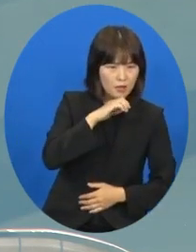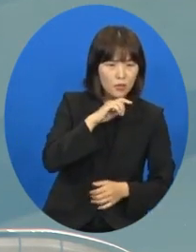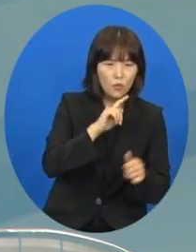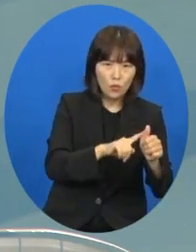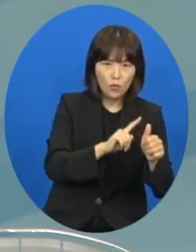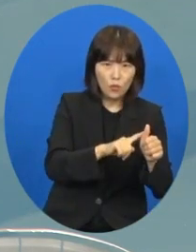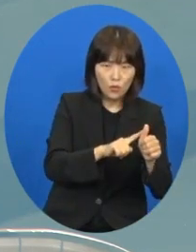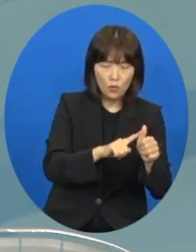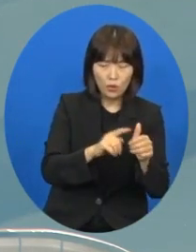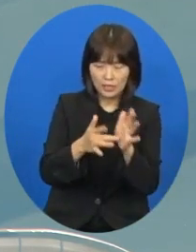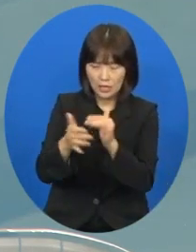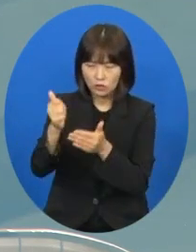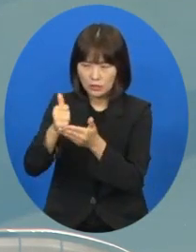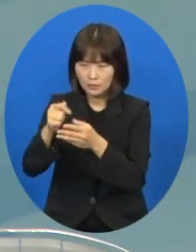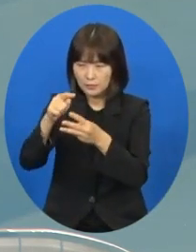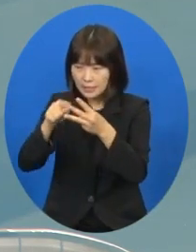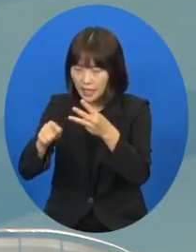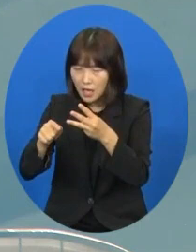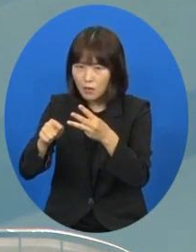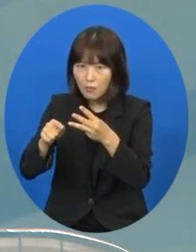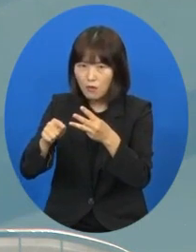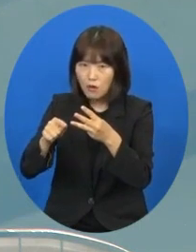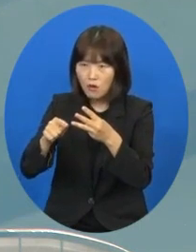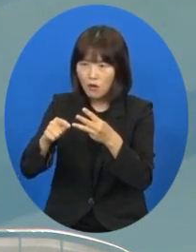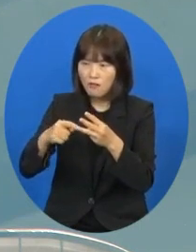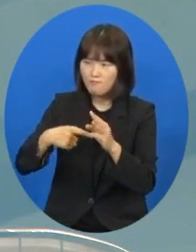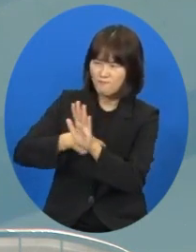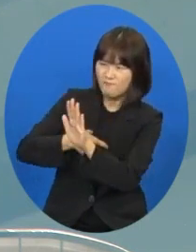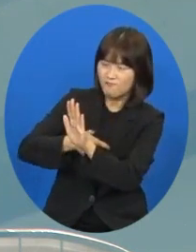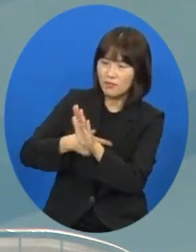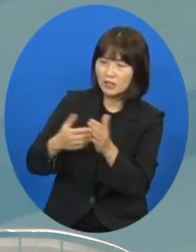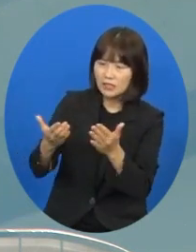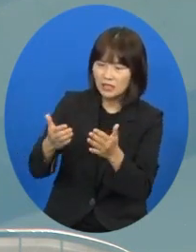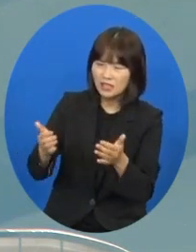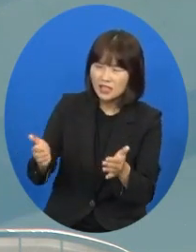있어서 예수님을 세번 부인한 일이 끝이 아니다.